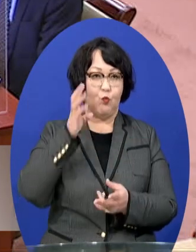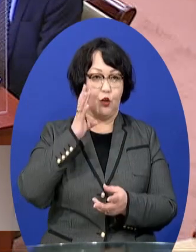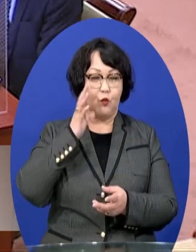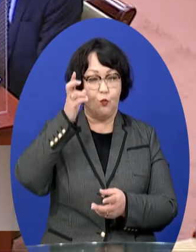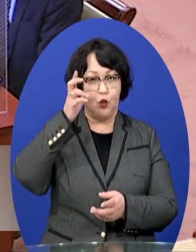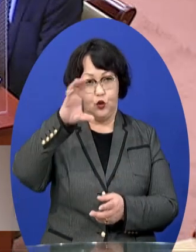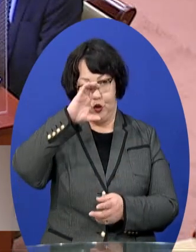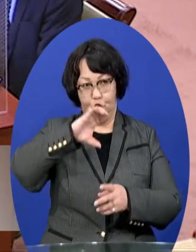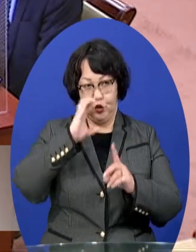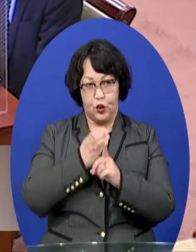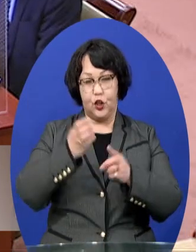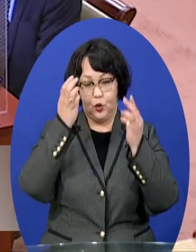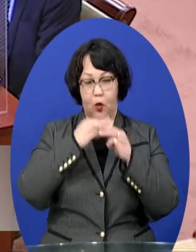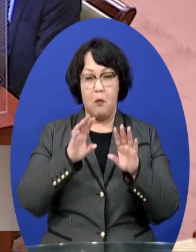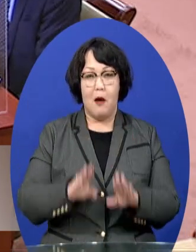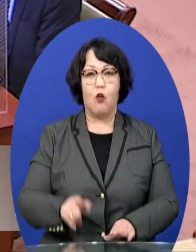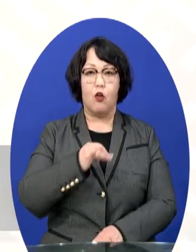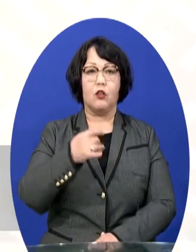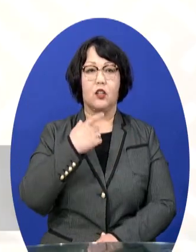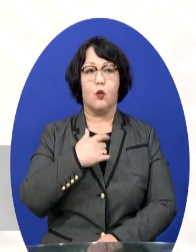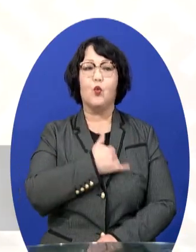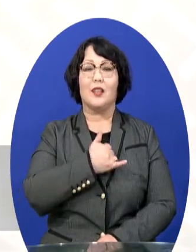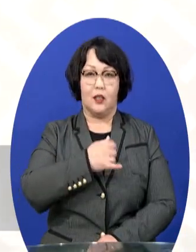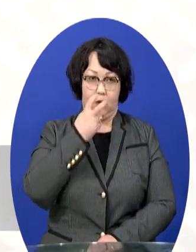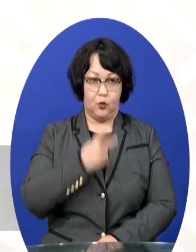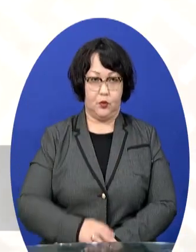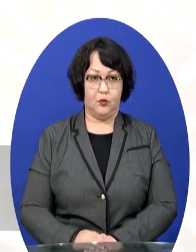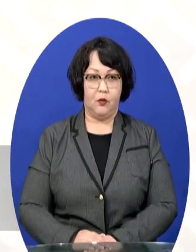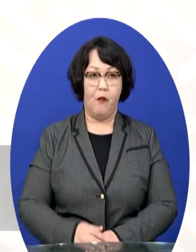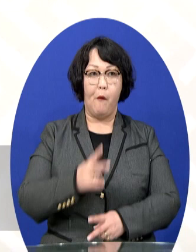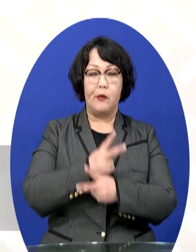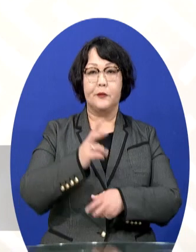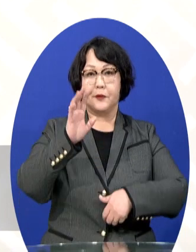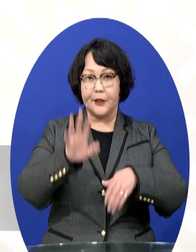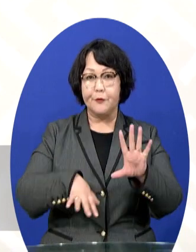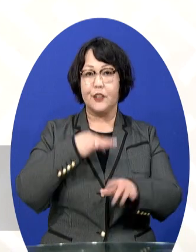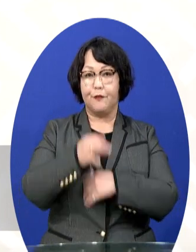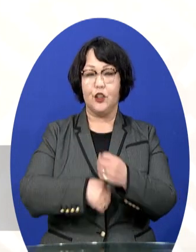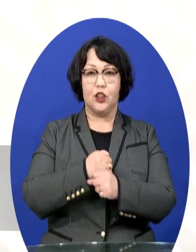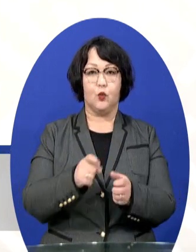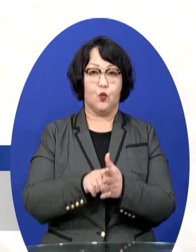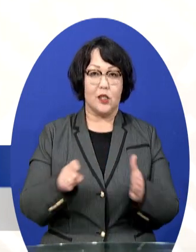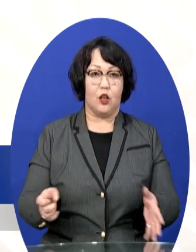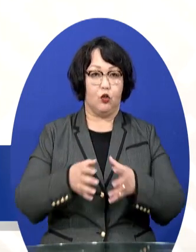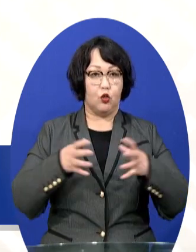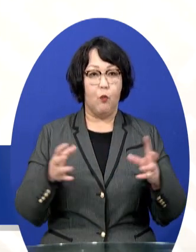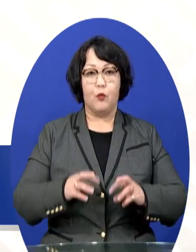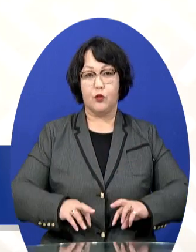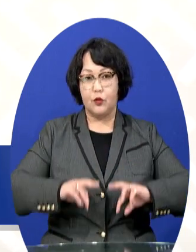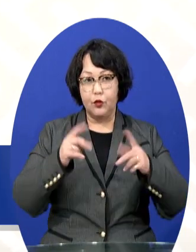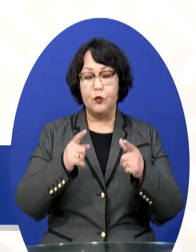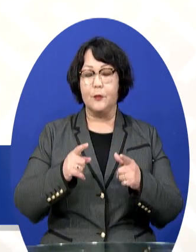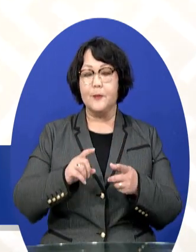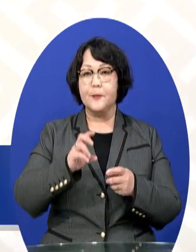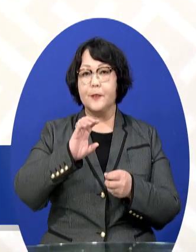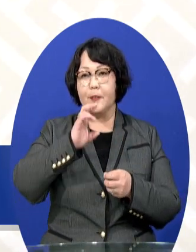тухайны байнгын хорооны удирдлага үзэж байна. За энэ хууль бол 15 орчим жил одоо томоохон хэмжээний өөрчлөлт хүлээгдчихсэн. Нийгмийн